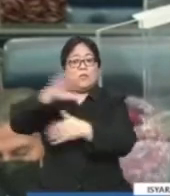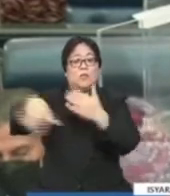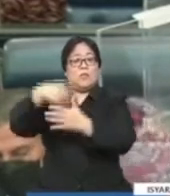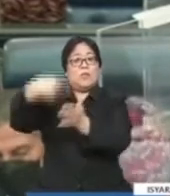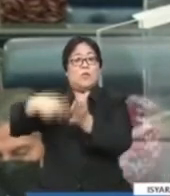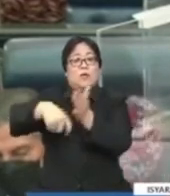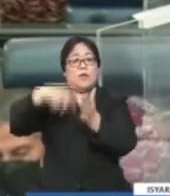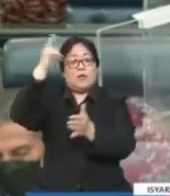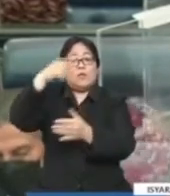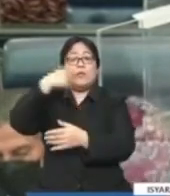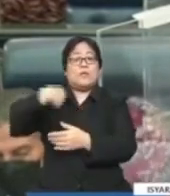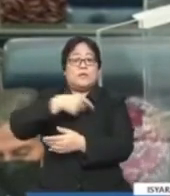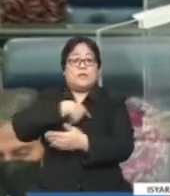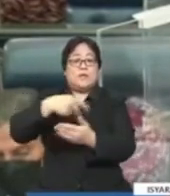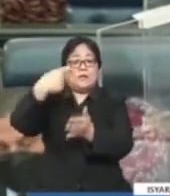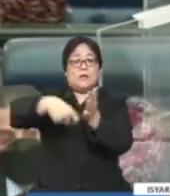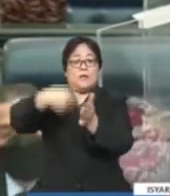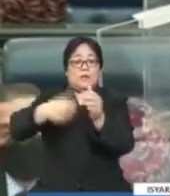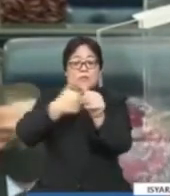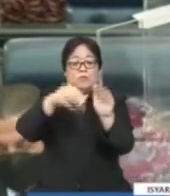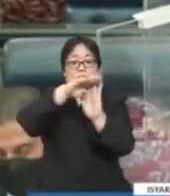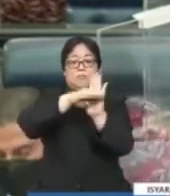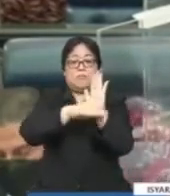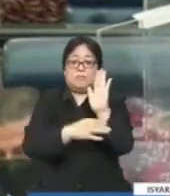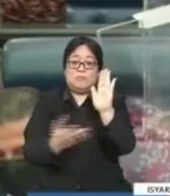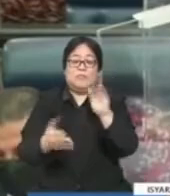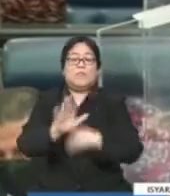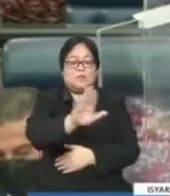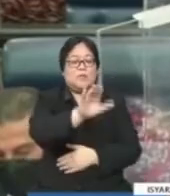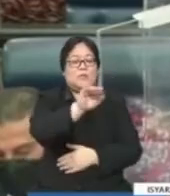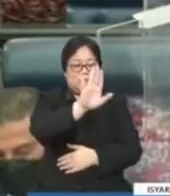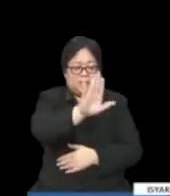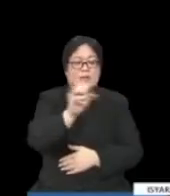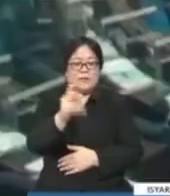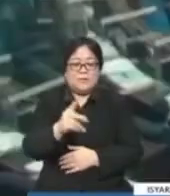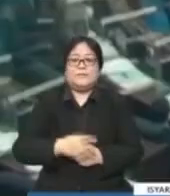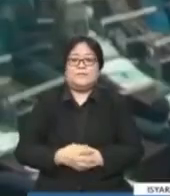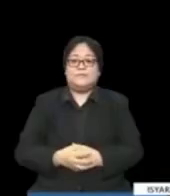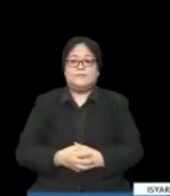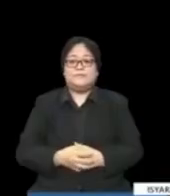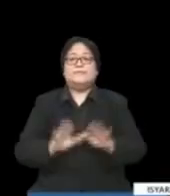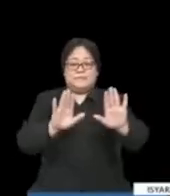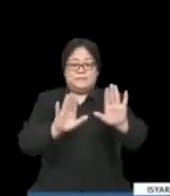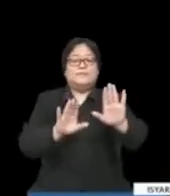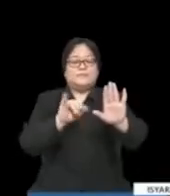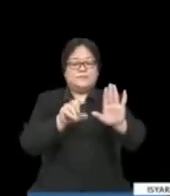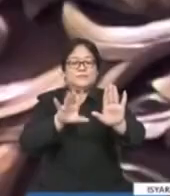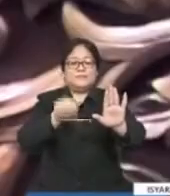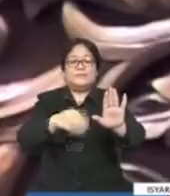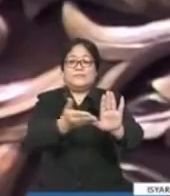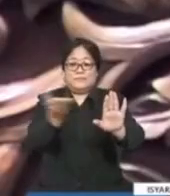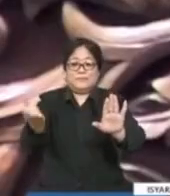semua kos-kos ni kerajaan suruh kita bayar, kita charge ni. Okay, Yang Berhormat. Baik. Baik, Yang